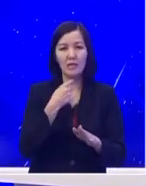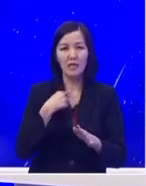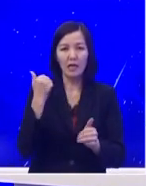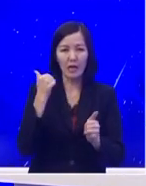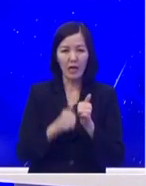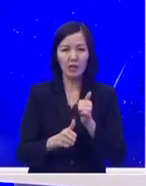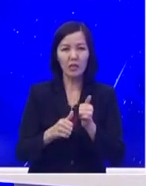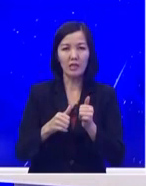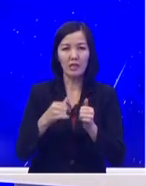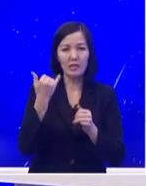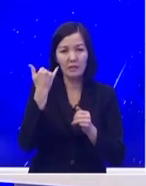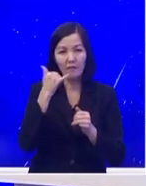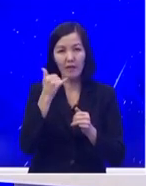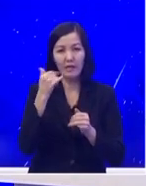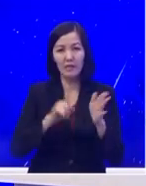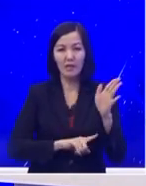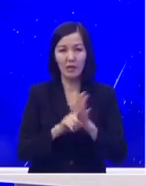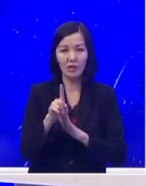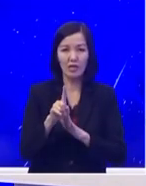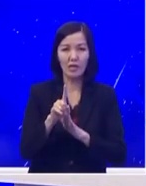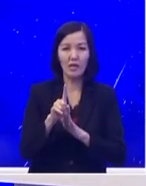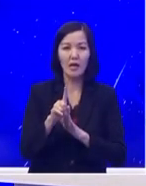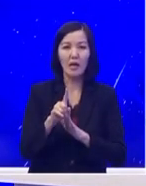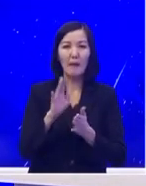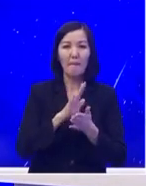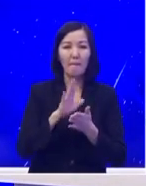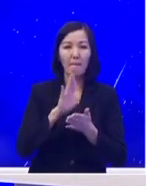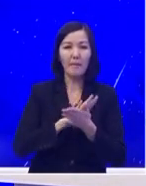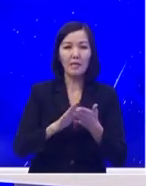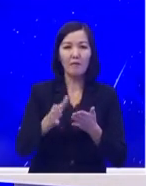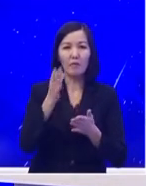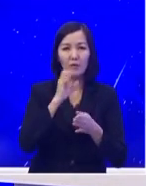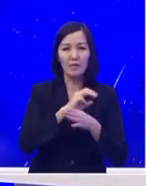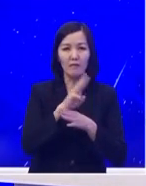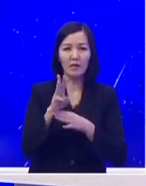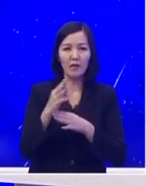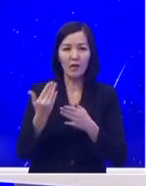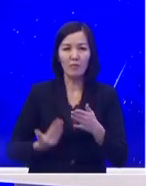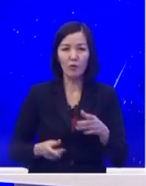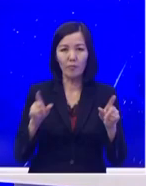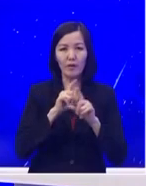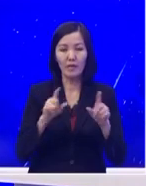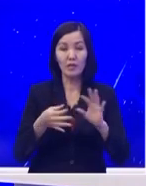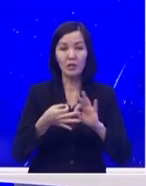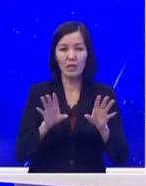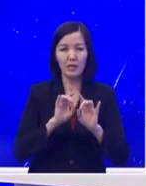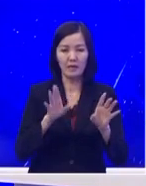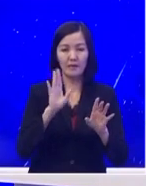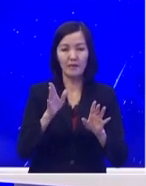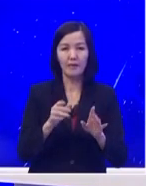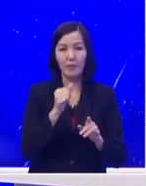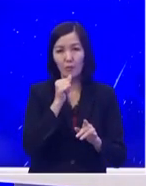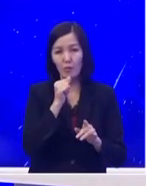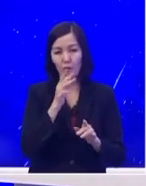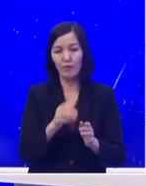стали поступать телефонные звонки. Насколько качественной питьевой водой снабжает нас городское коммунальное предприятие, наш корреспондент провел пробы.